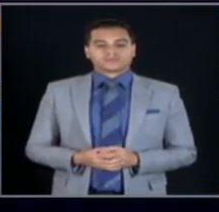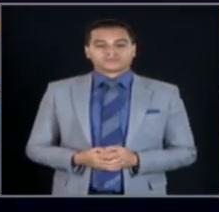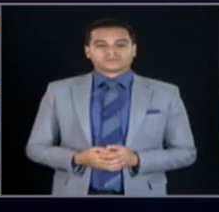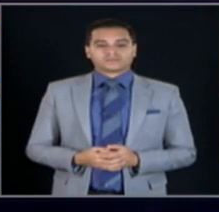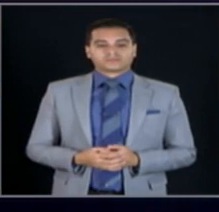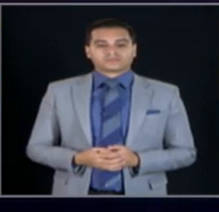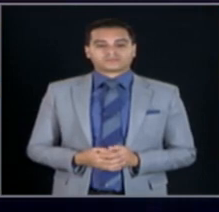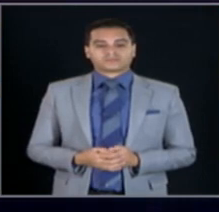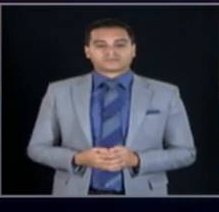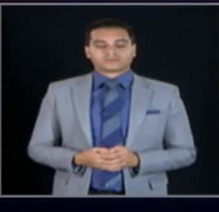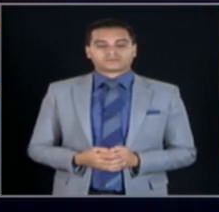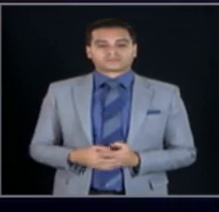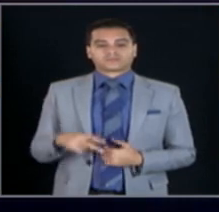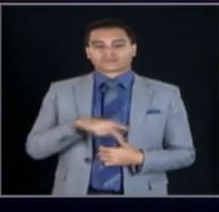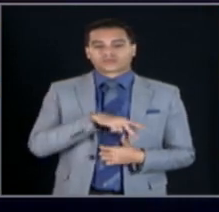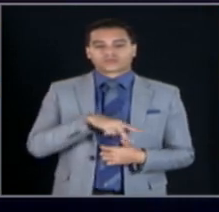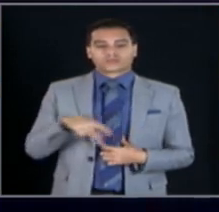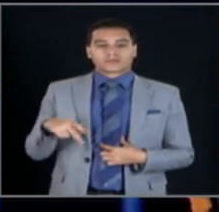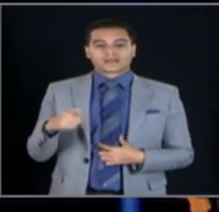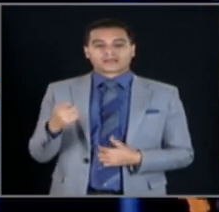حل المساله الاتيه 865